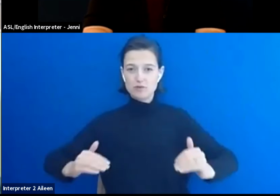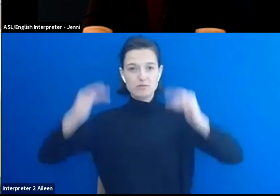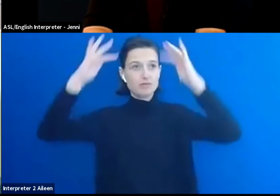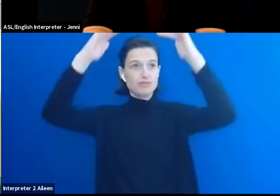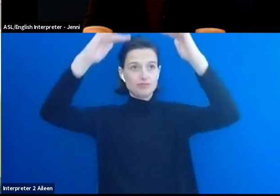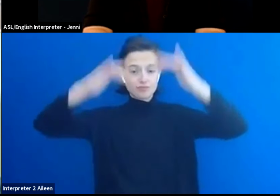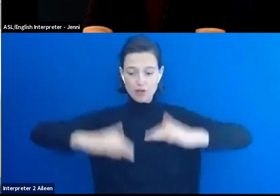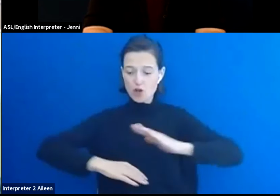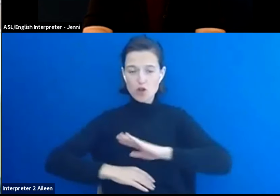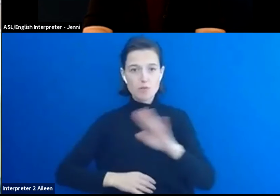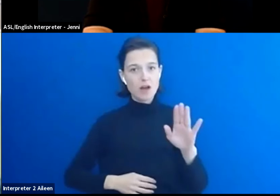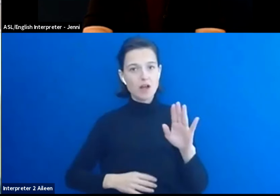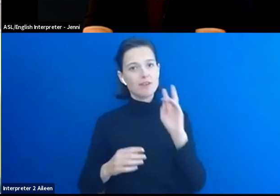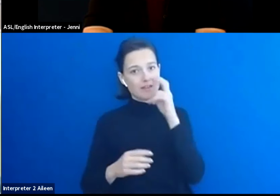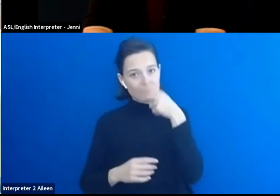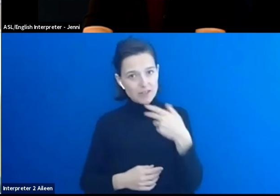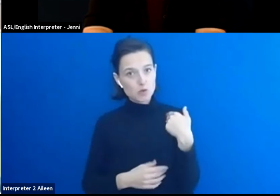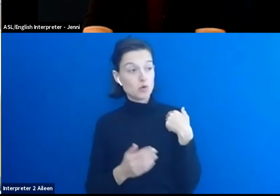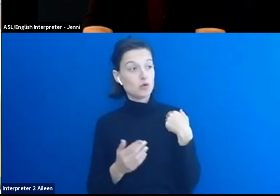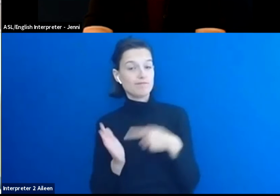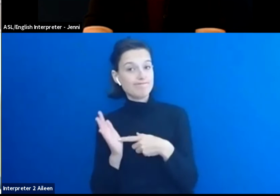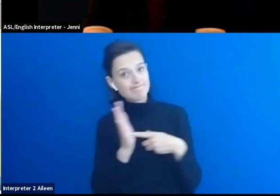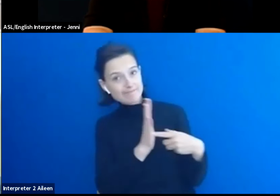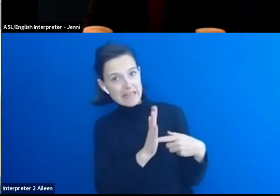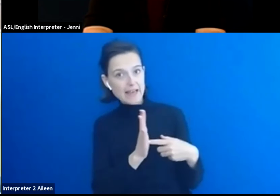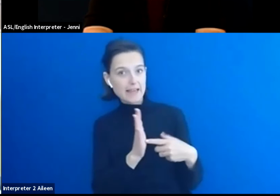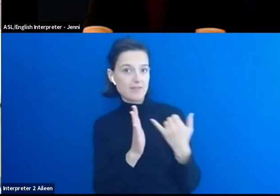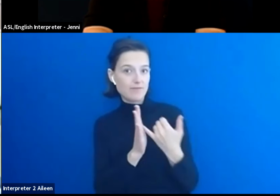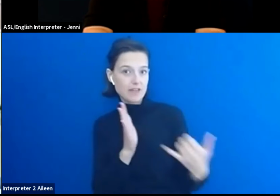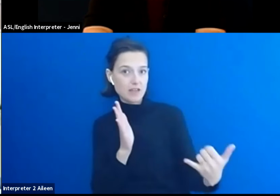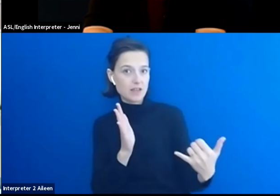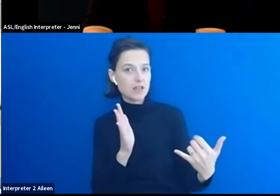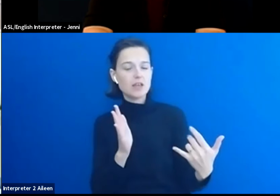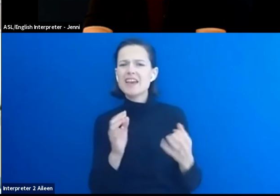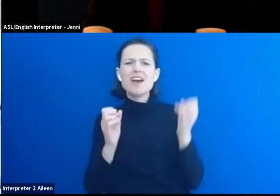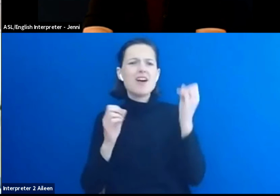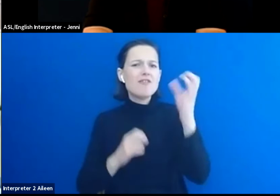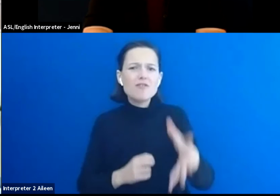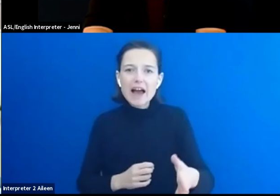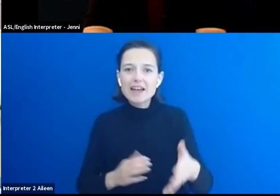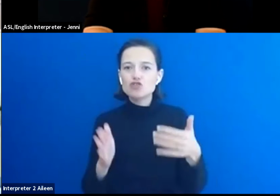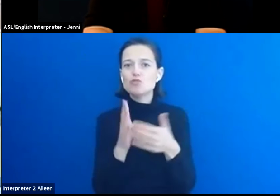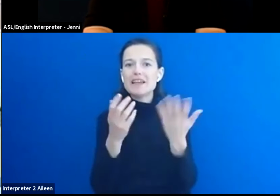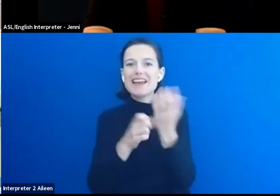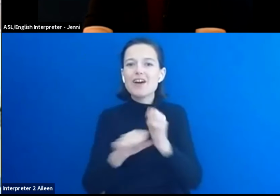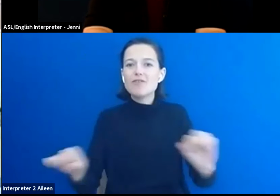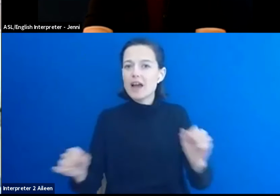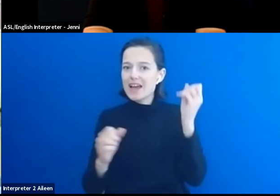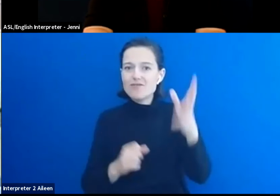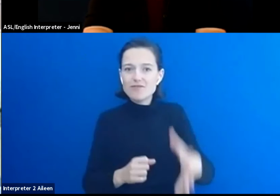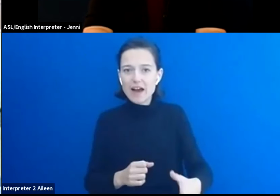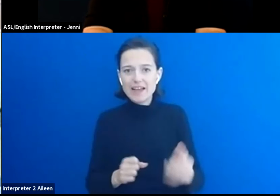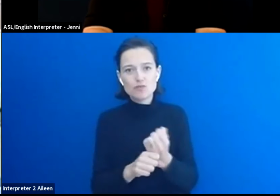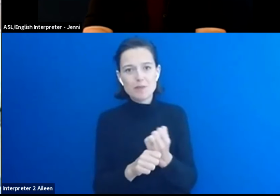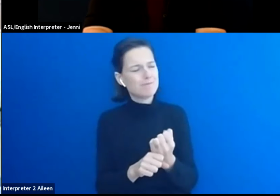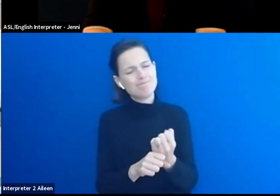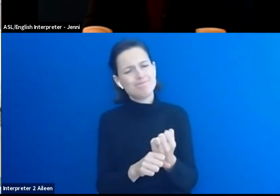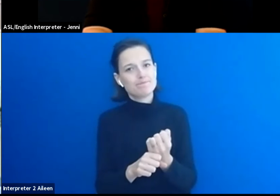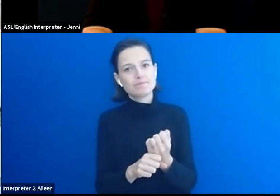sie sind, gerade im Bereich Barrierefreiheit. Es gibt nichts, was man falsch machen kann. Und wir begleiten sie dahin, dass sie